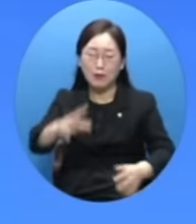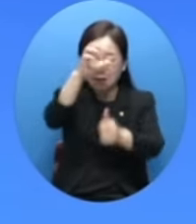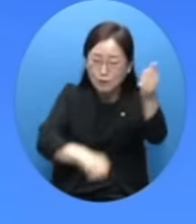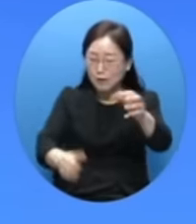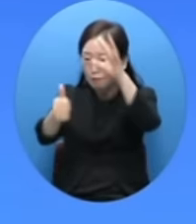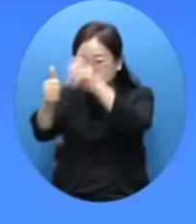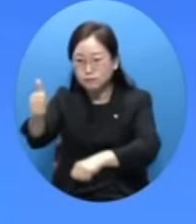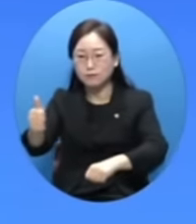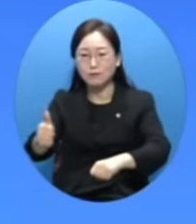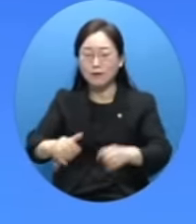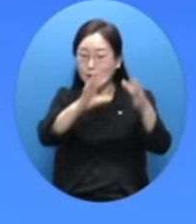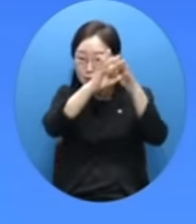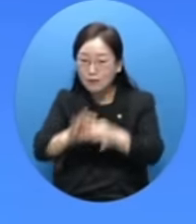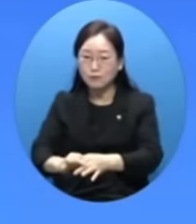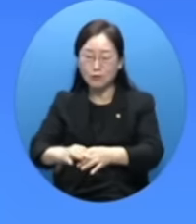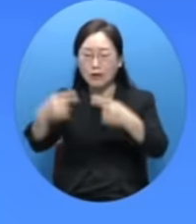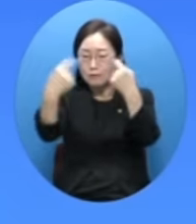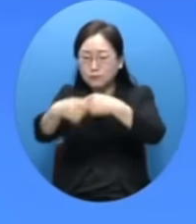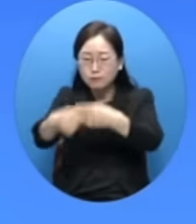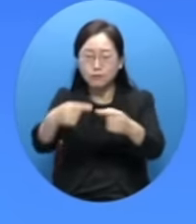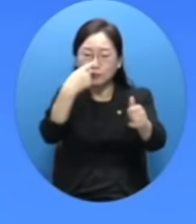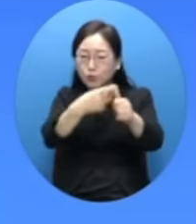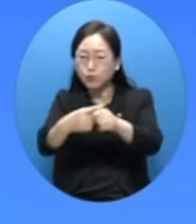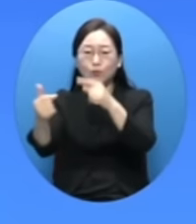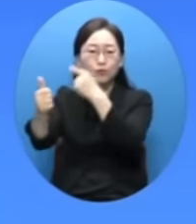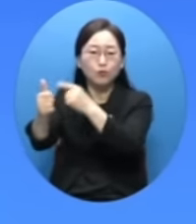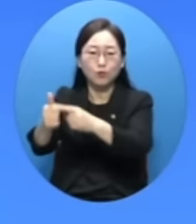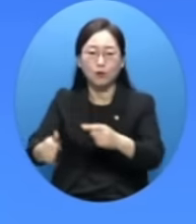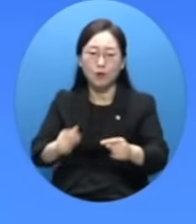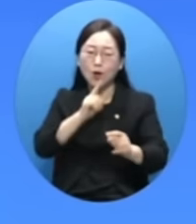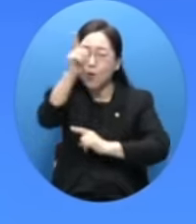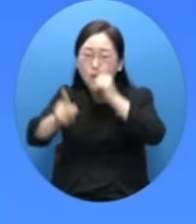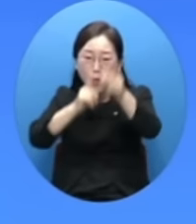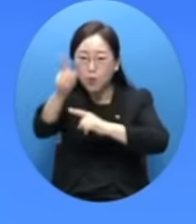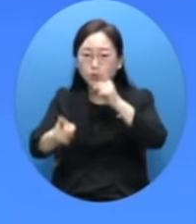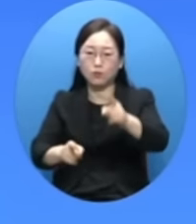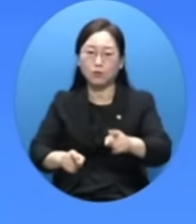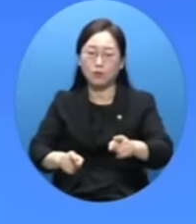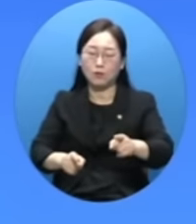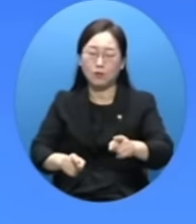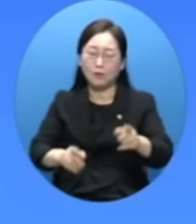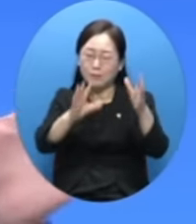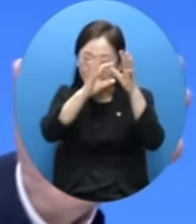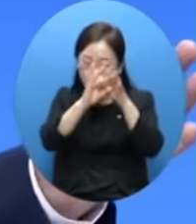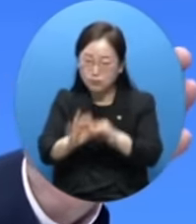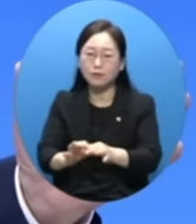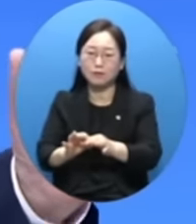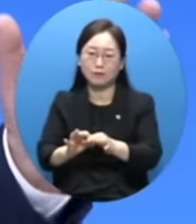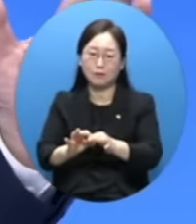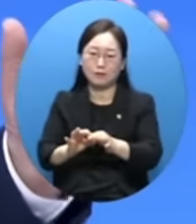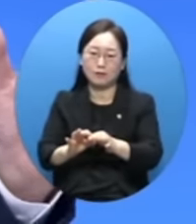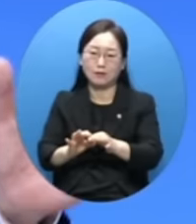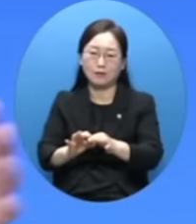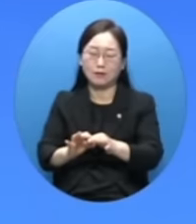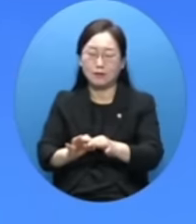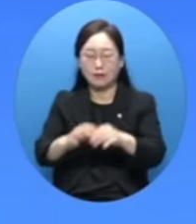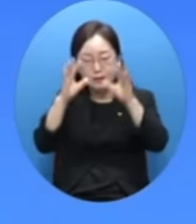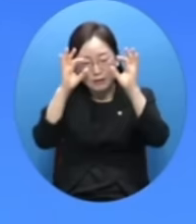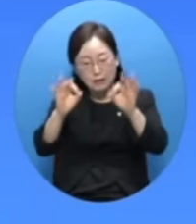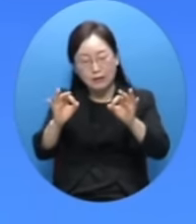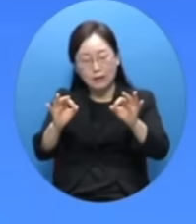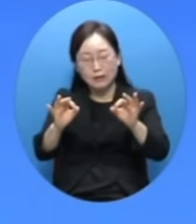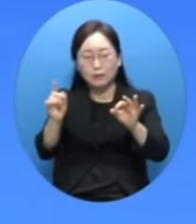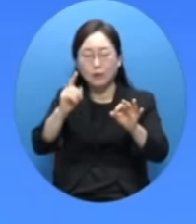뜯고 끊임없는 비방과 고소와 고발이 끝이 않는 것이 이 대한민국을 망하게